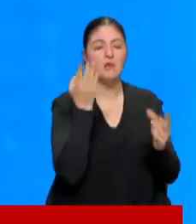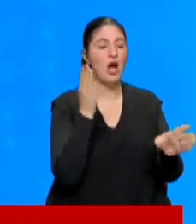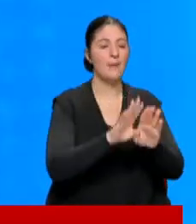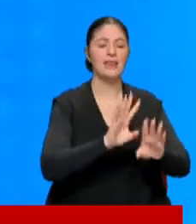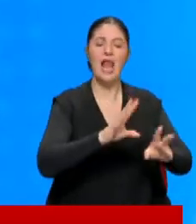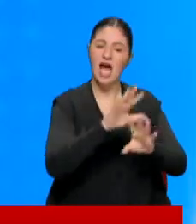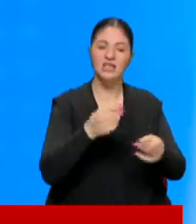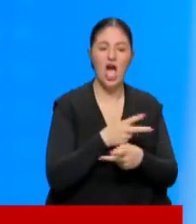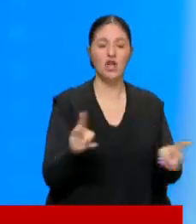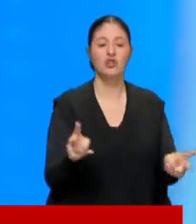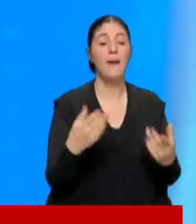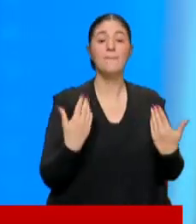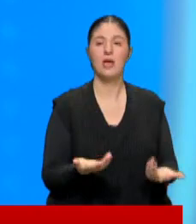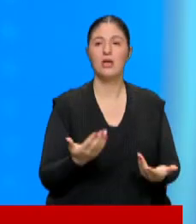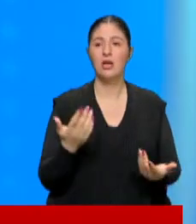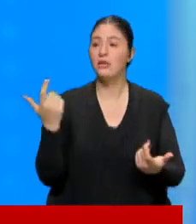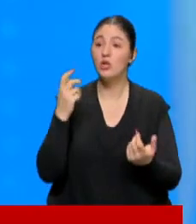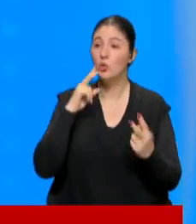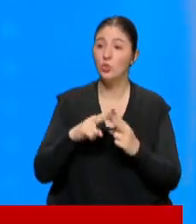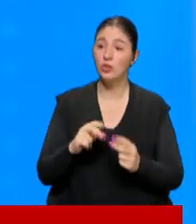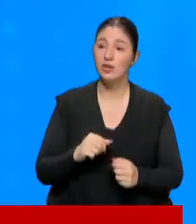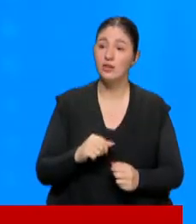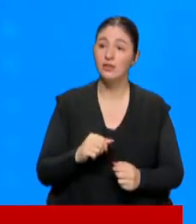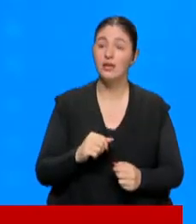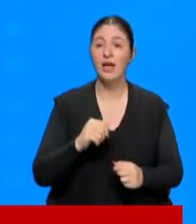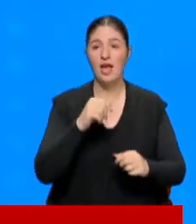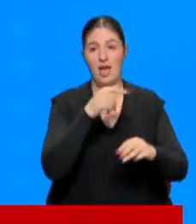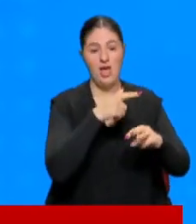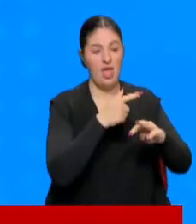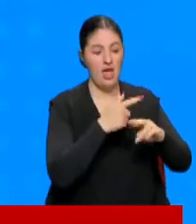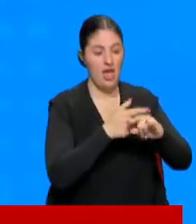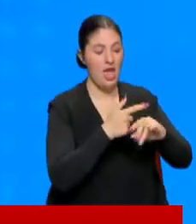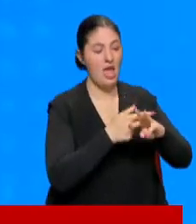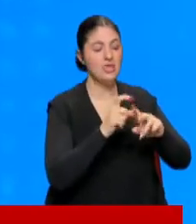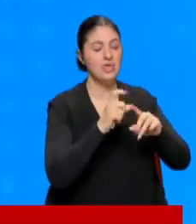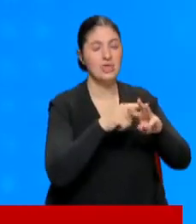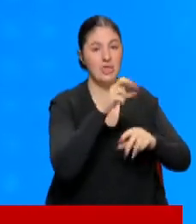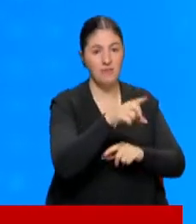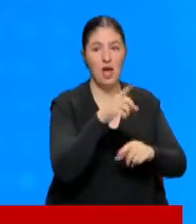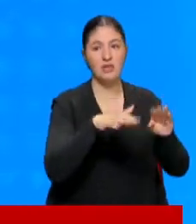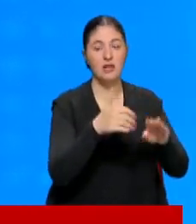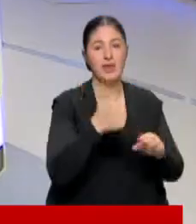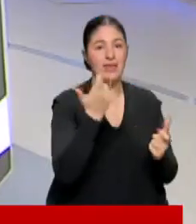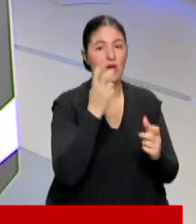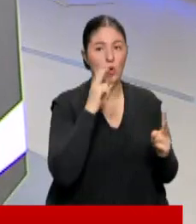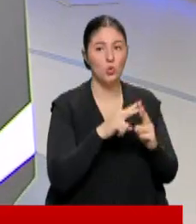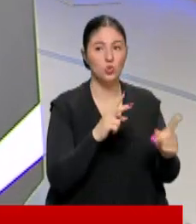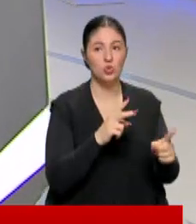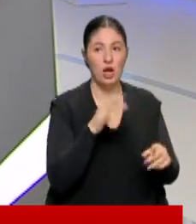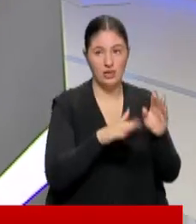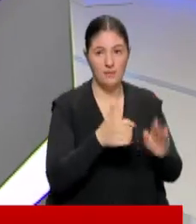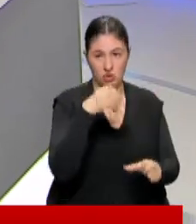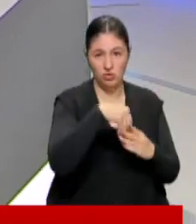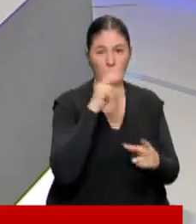kapalı değil Peki nerede görüştüler Evet HDP Eee adalet bakanı Yılmaz Tunç nerede görüştü Adalet